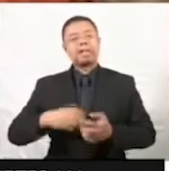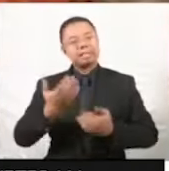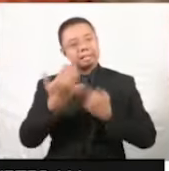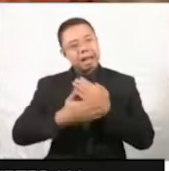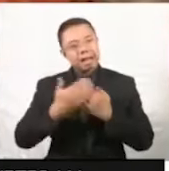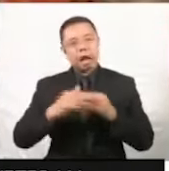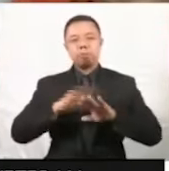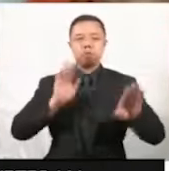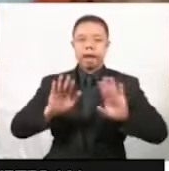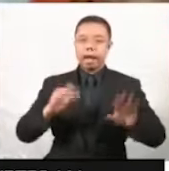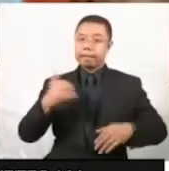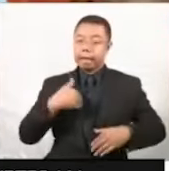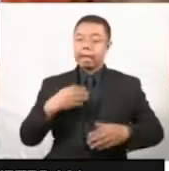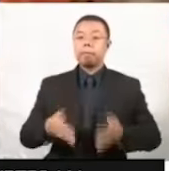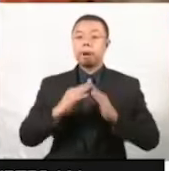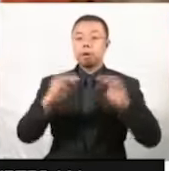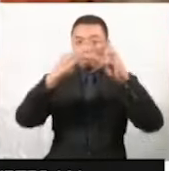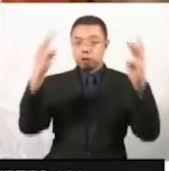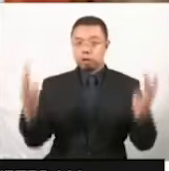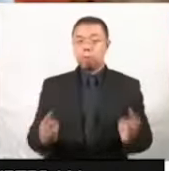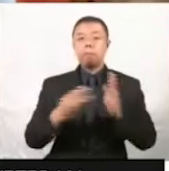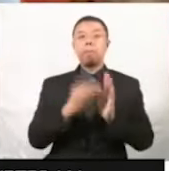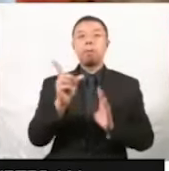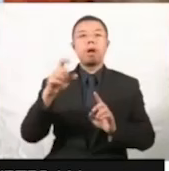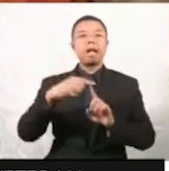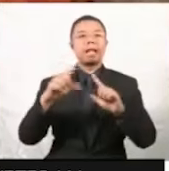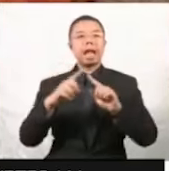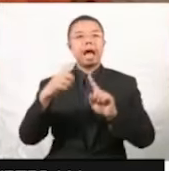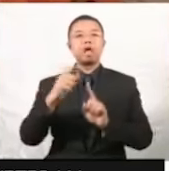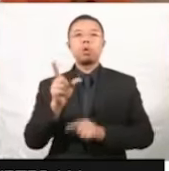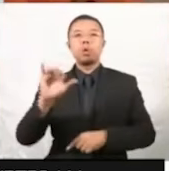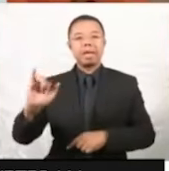kebudayaan bahkan Sayalah yang membangun museum Multatuli di Lebang